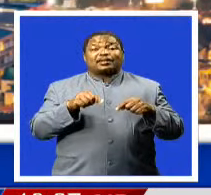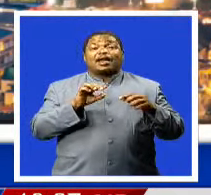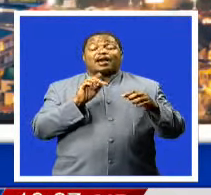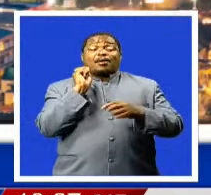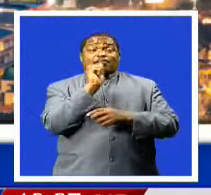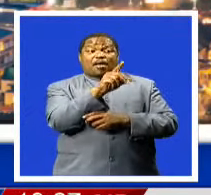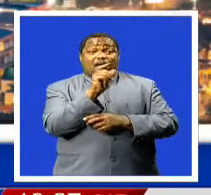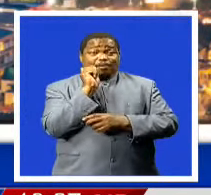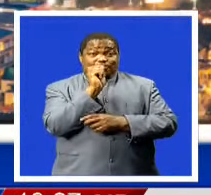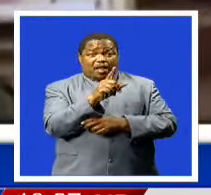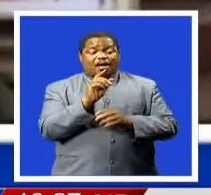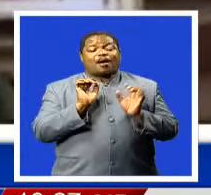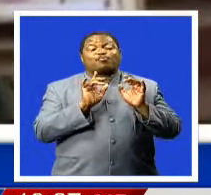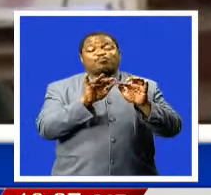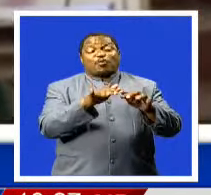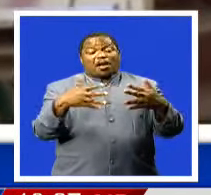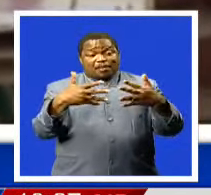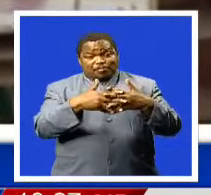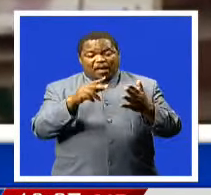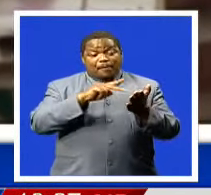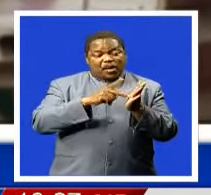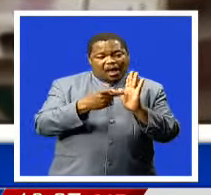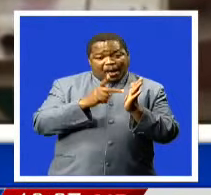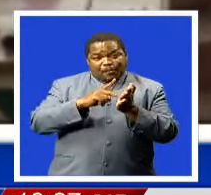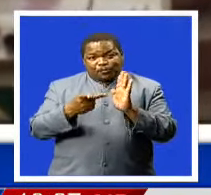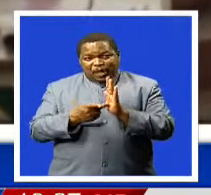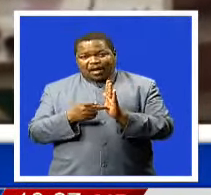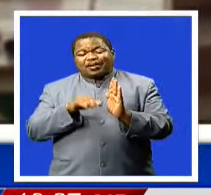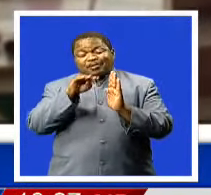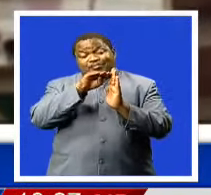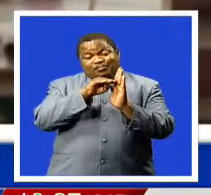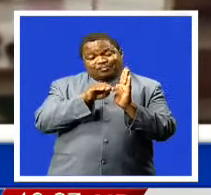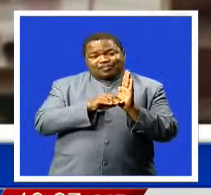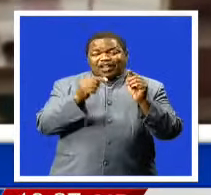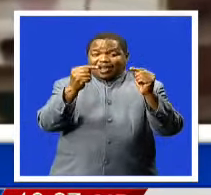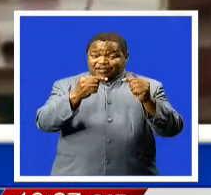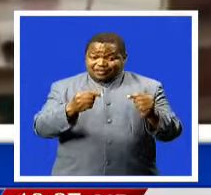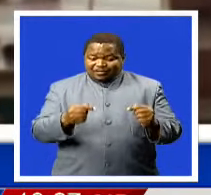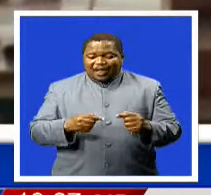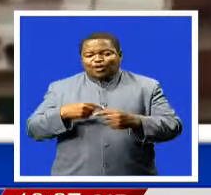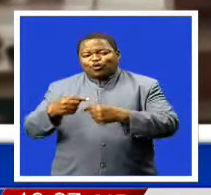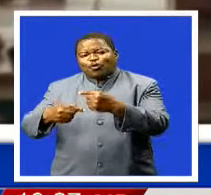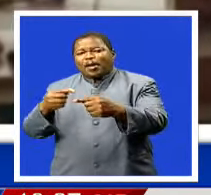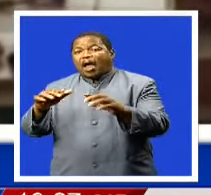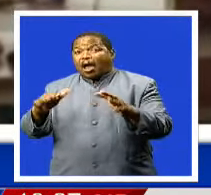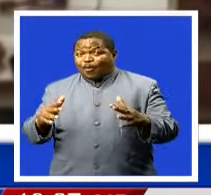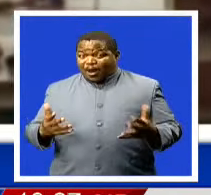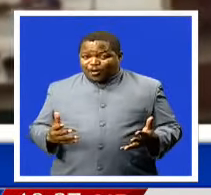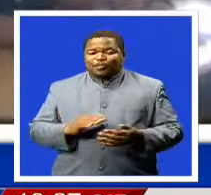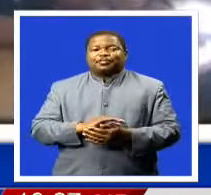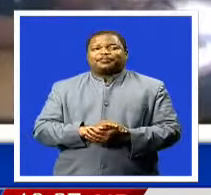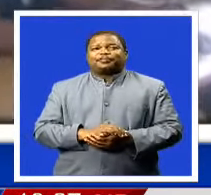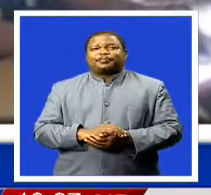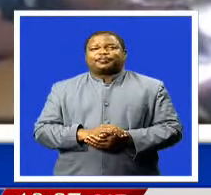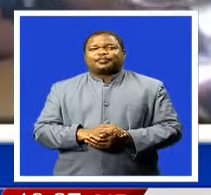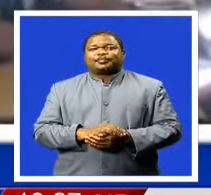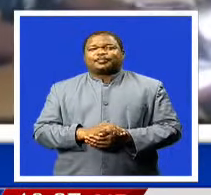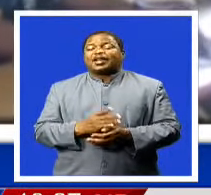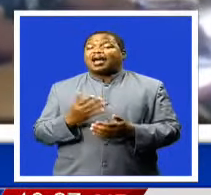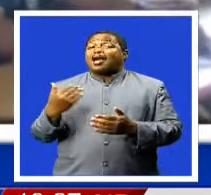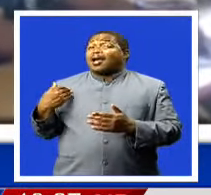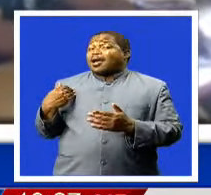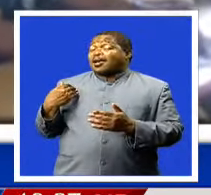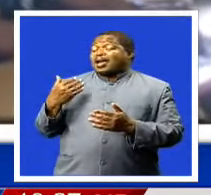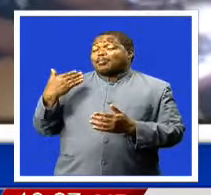lemidlalo. Nakhatha lokhu sekuphele lokungenani isikhathi esingangenyanga selokhulumente avumelele temidlalo letibuke ukuthi